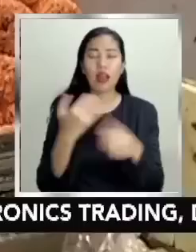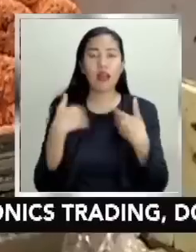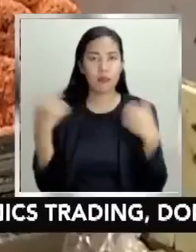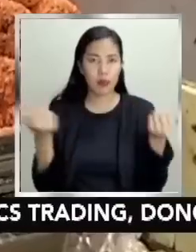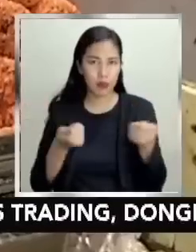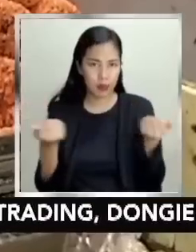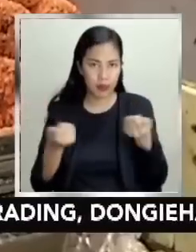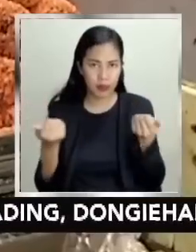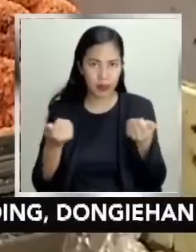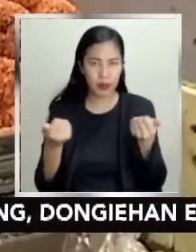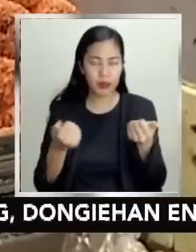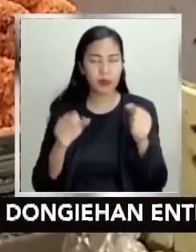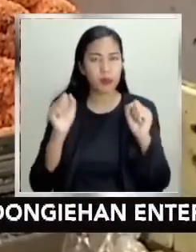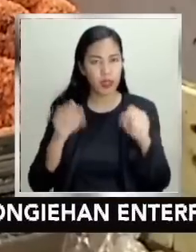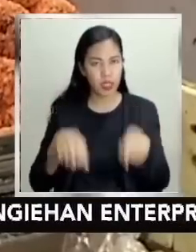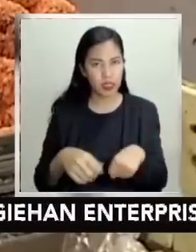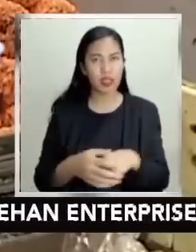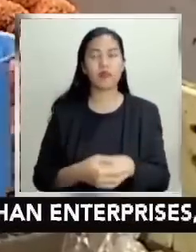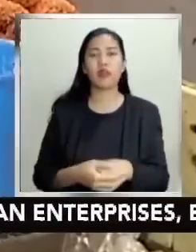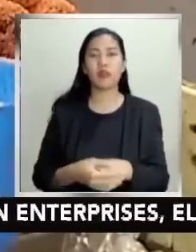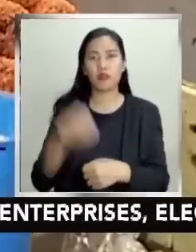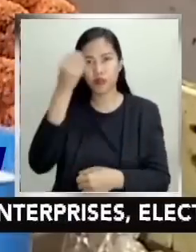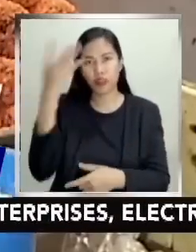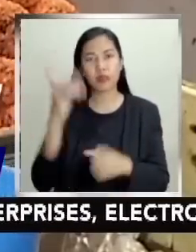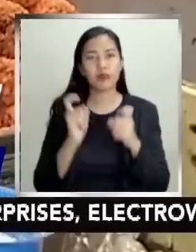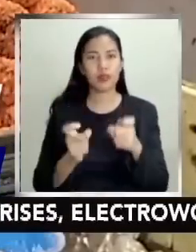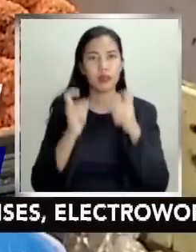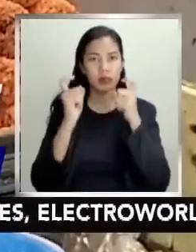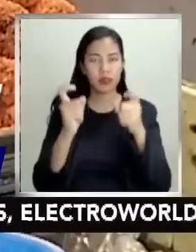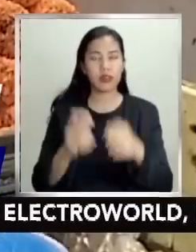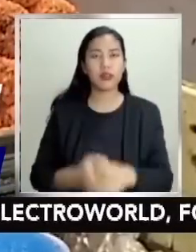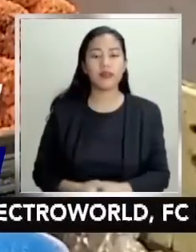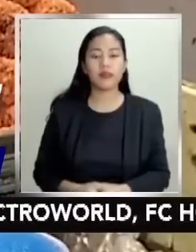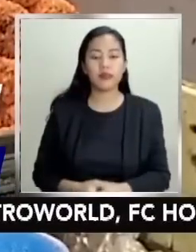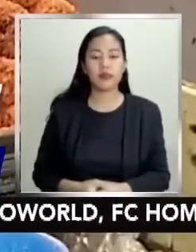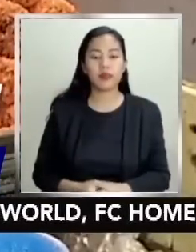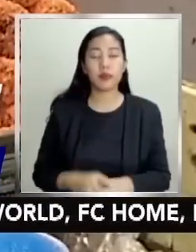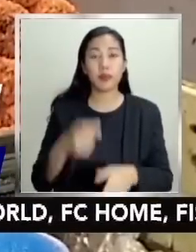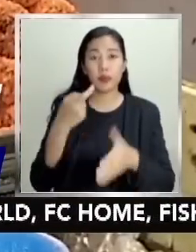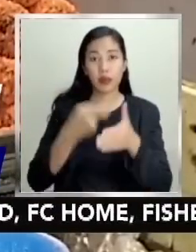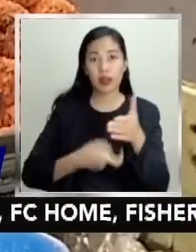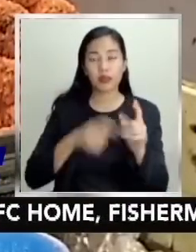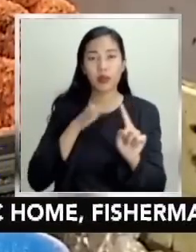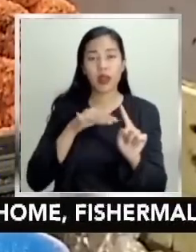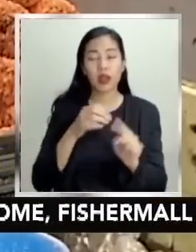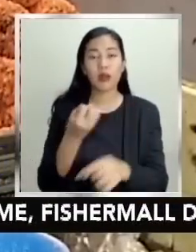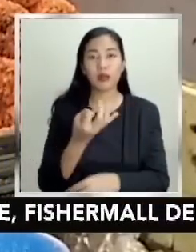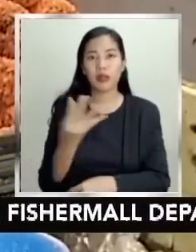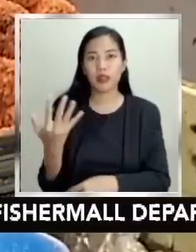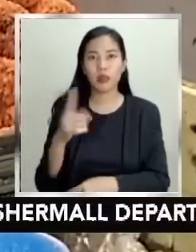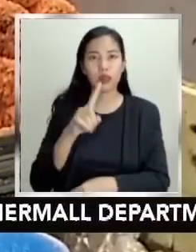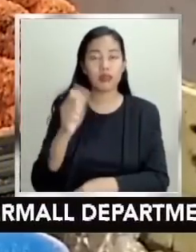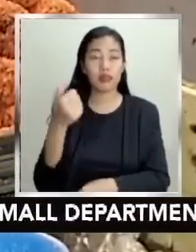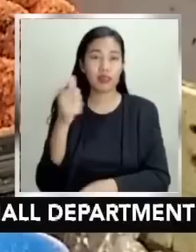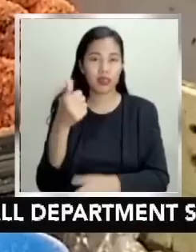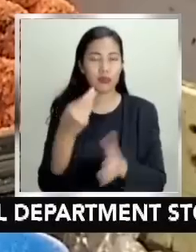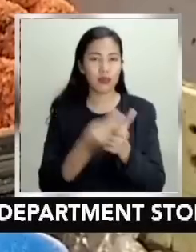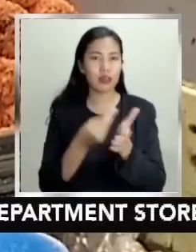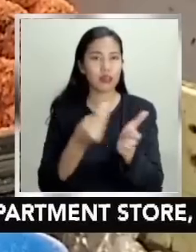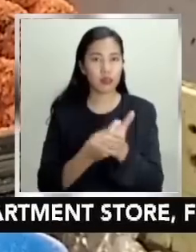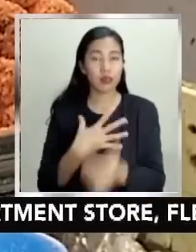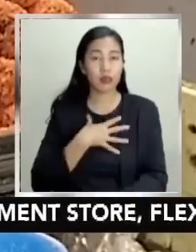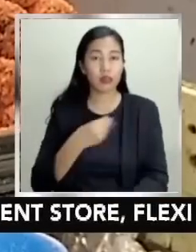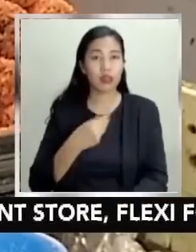kagad. Sa pinakahuling price monitoring ng DA, umaabot hanggang 110 pesos ang kada kilo ng puting asukal. Kaya naman apektado ang mga